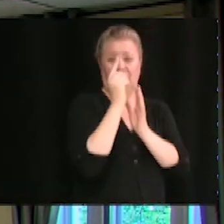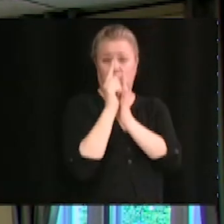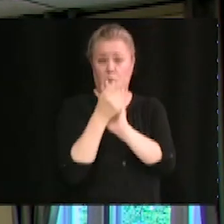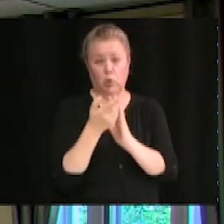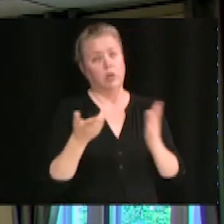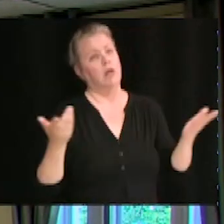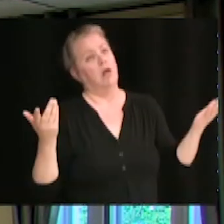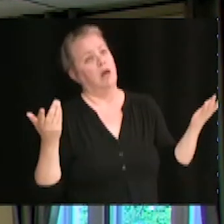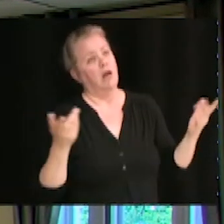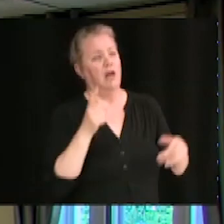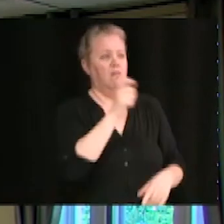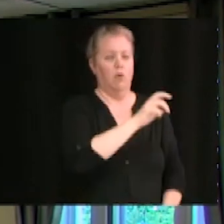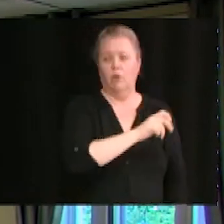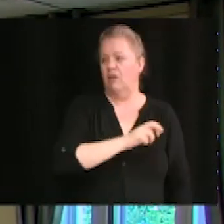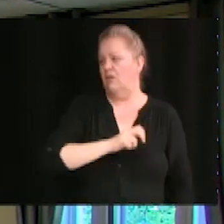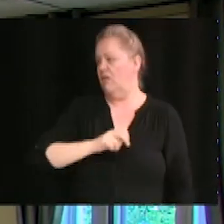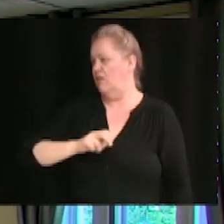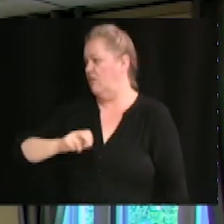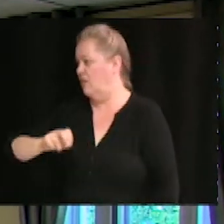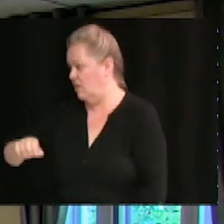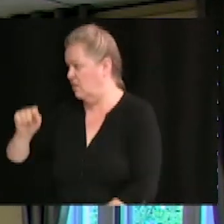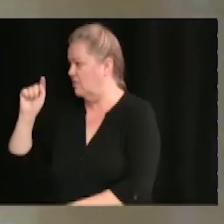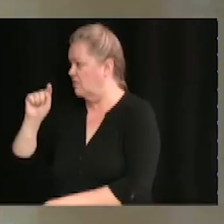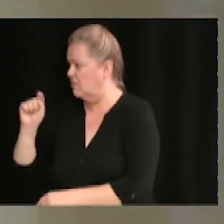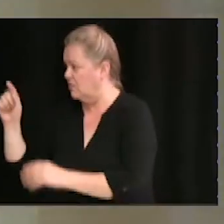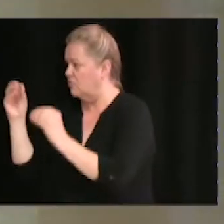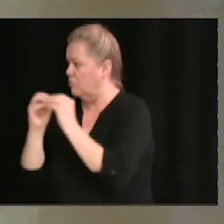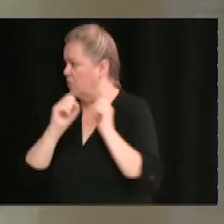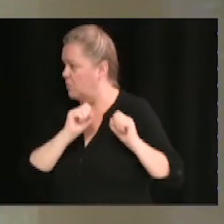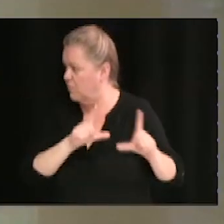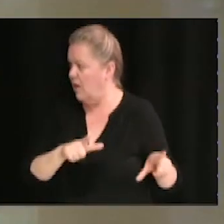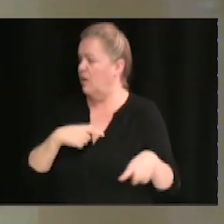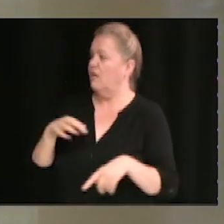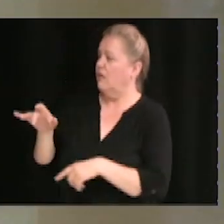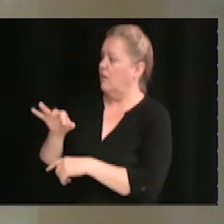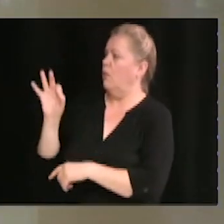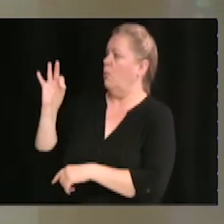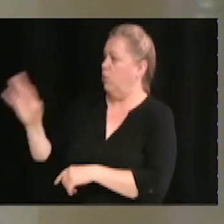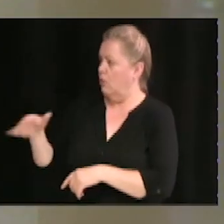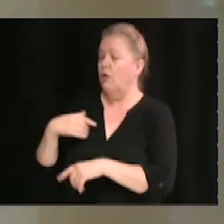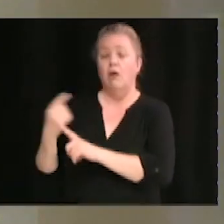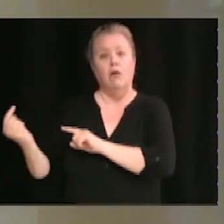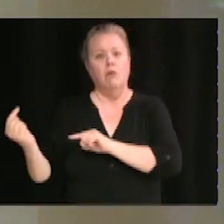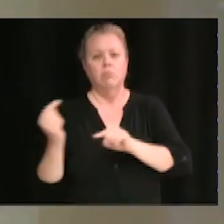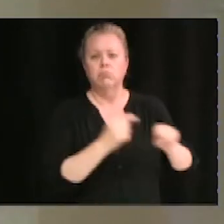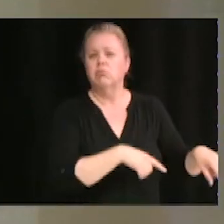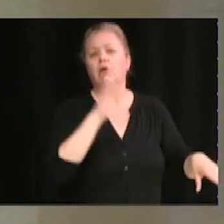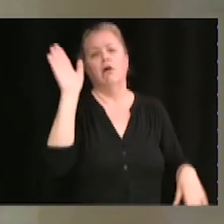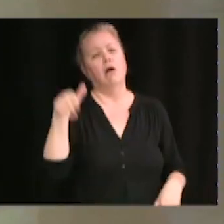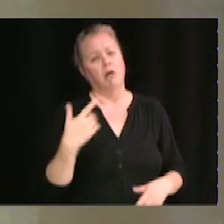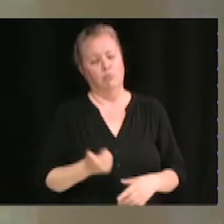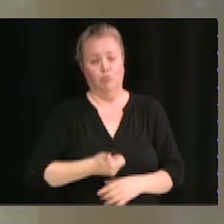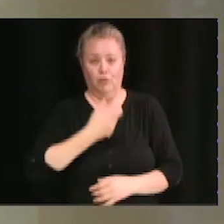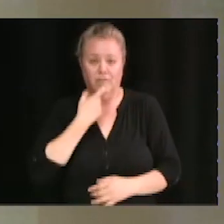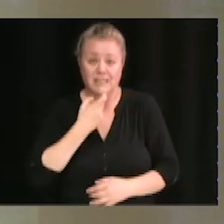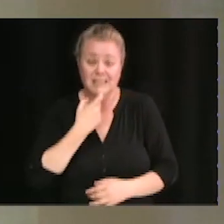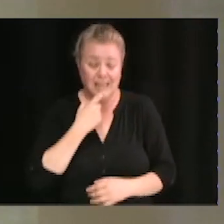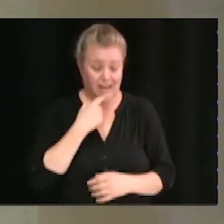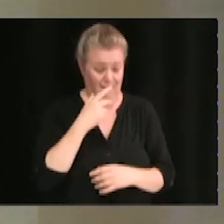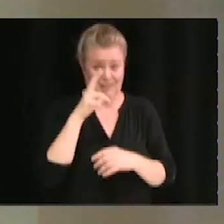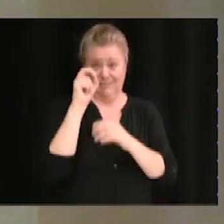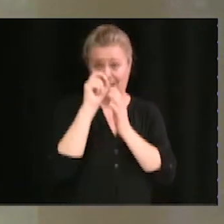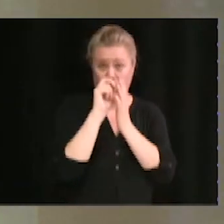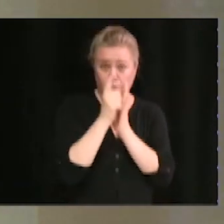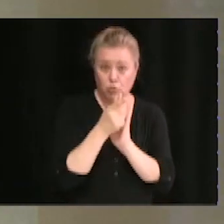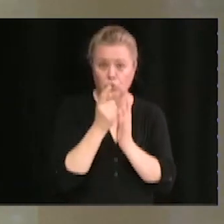numéro de plaque. Alors, on vient de faciliter la vie de ces consommateurs concernant ces stationnements.